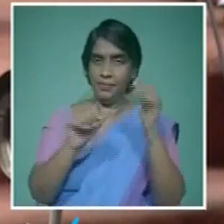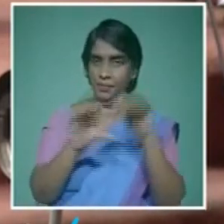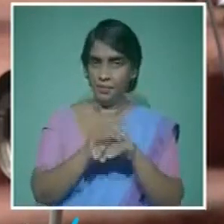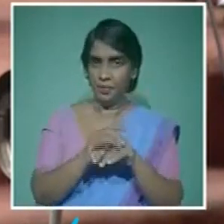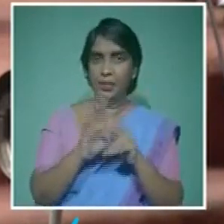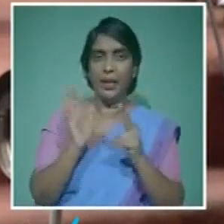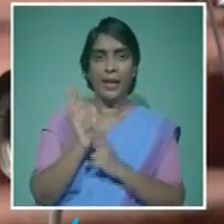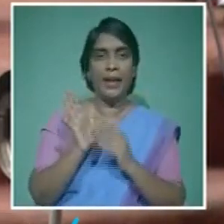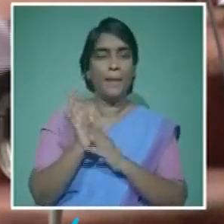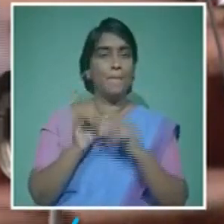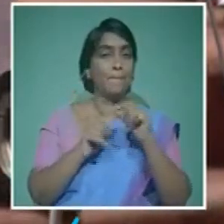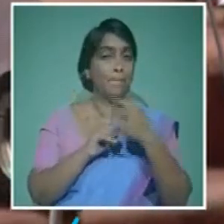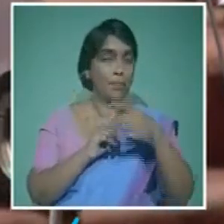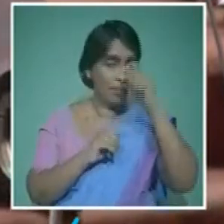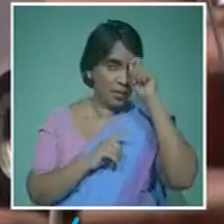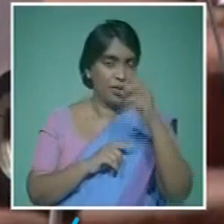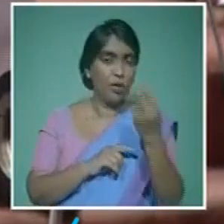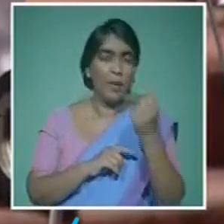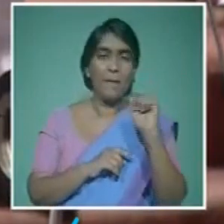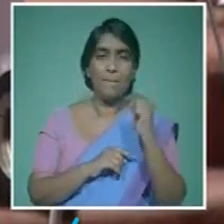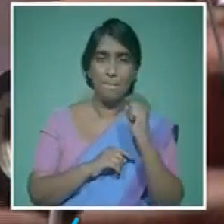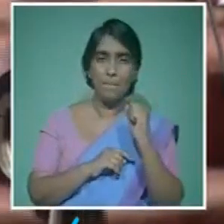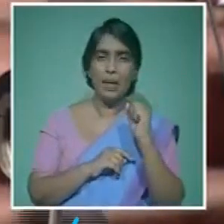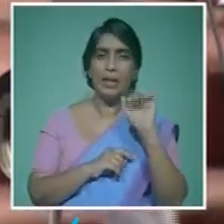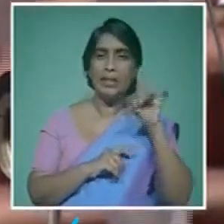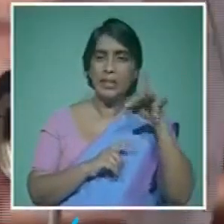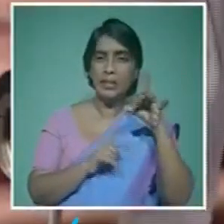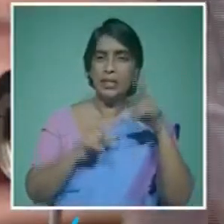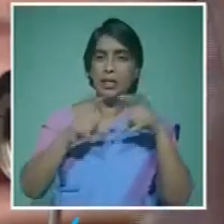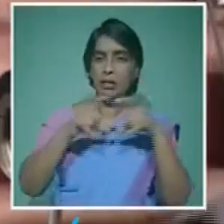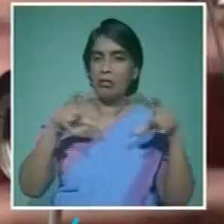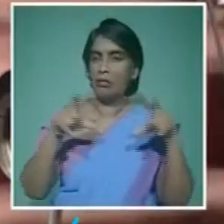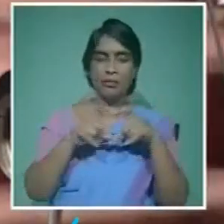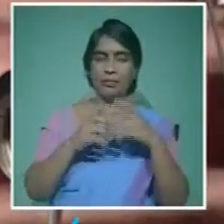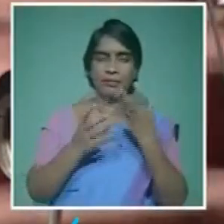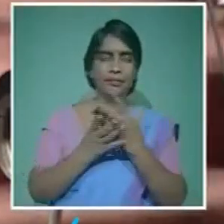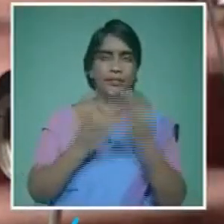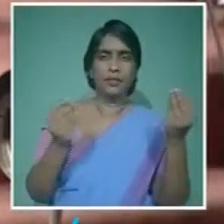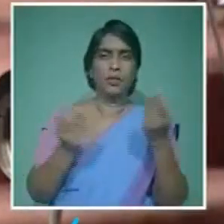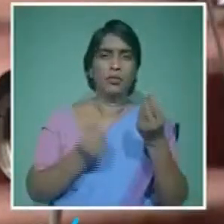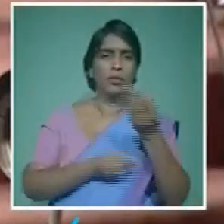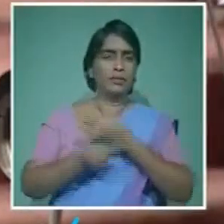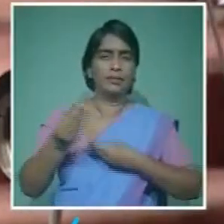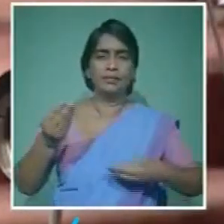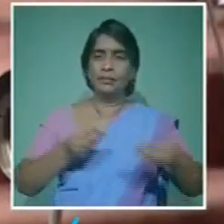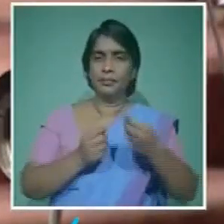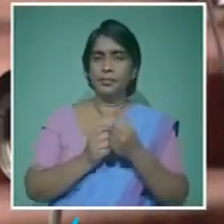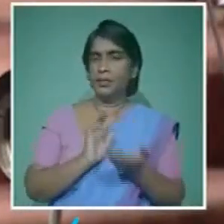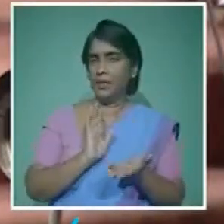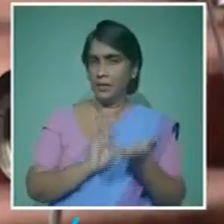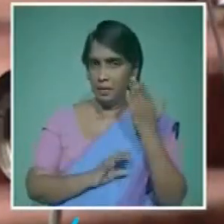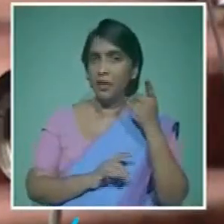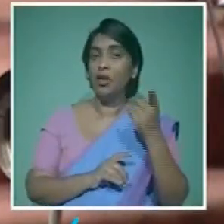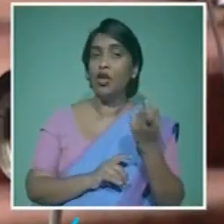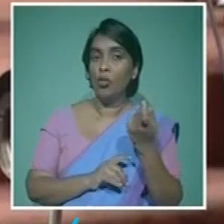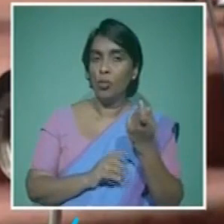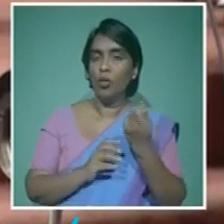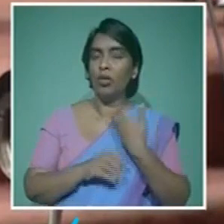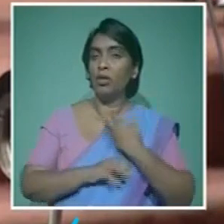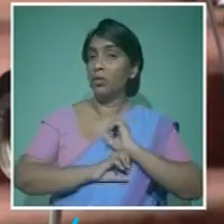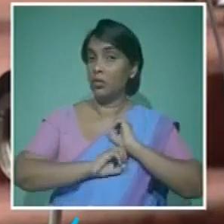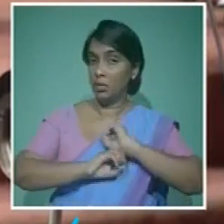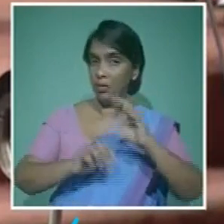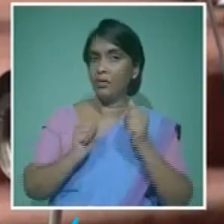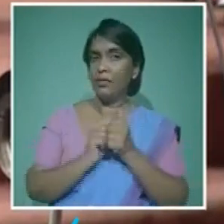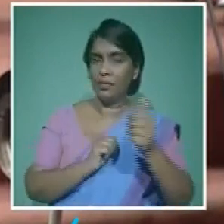பணங்களை வெளியிலே கொண்டு வர வேண்டும் என்ற காரணத்துக்காக பல நடவடிக்கைகளை எடுத்து அதை சரி செய்வதற்கு முயற்சித்தார். அது மாத்திரமல்ல, இந்த விசுவமடு